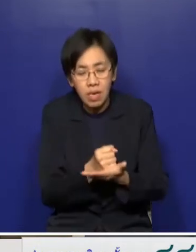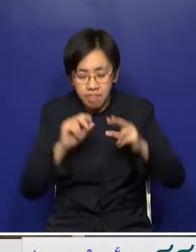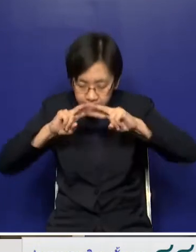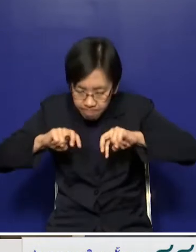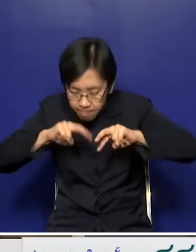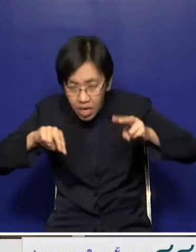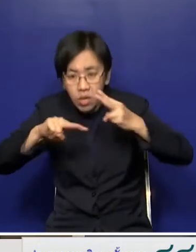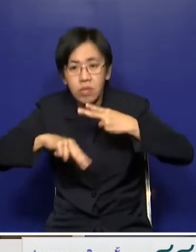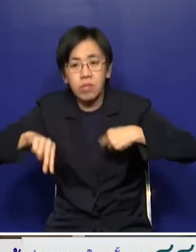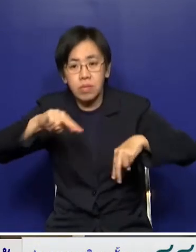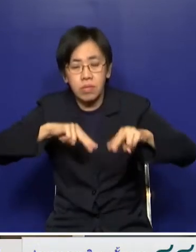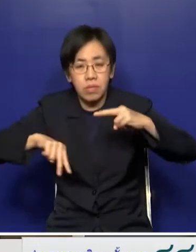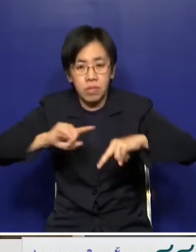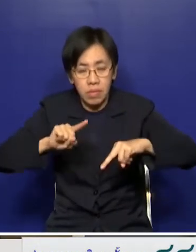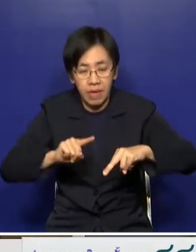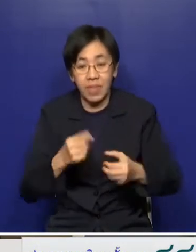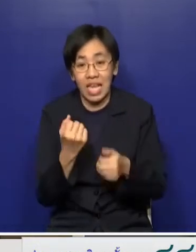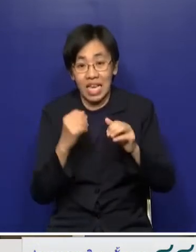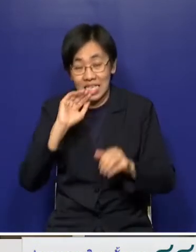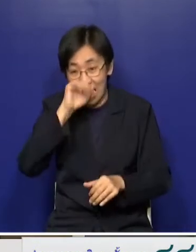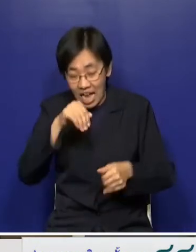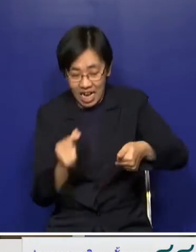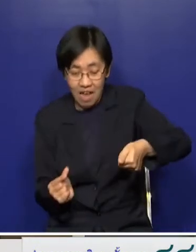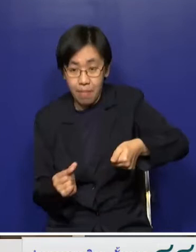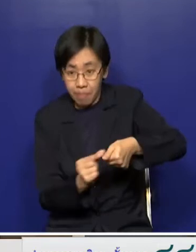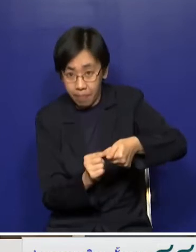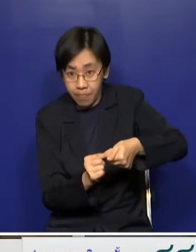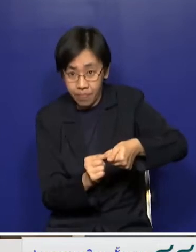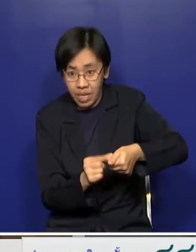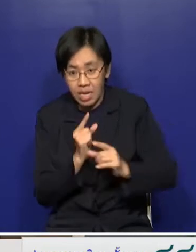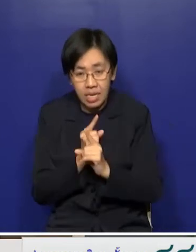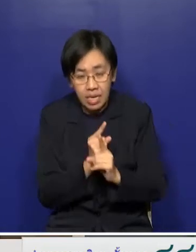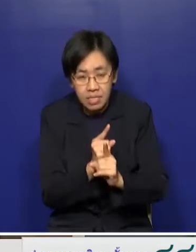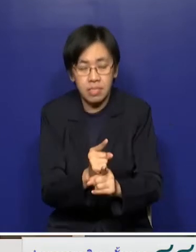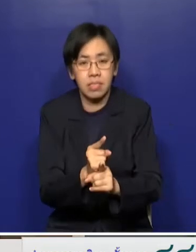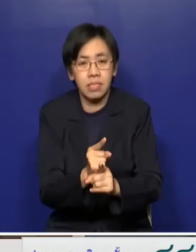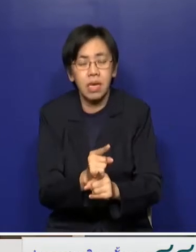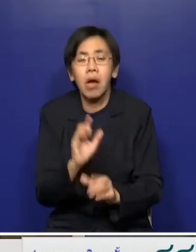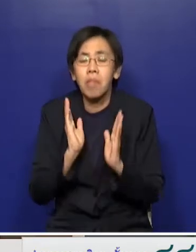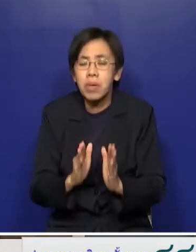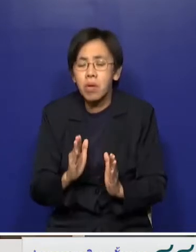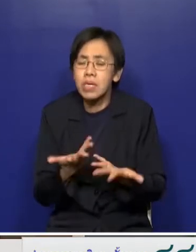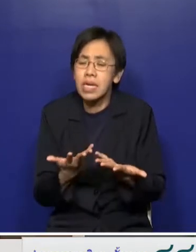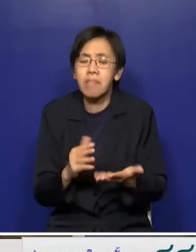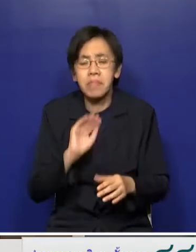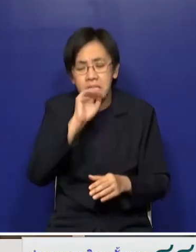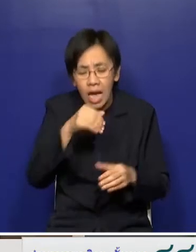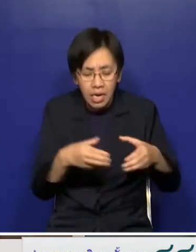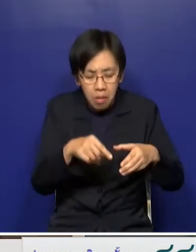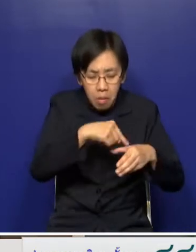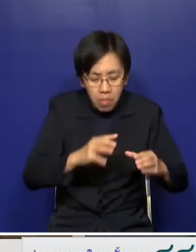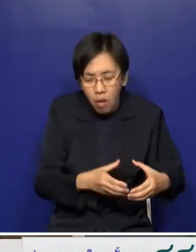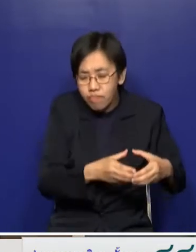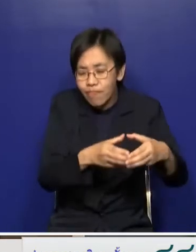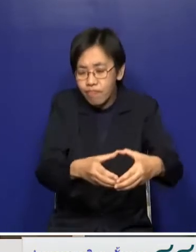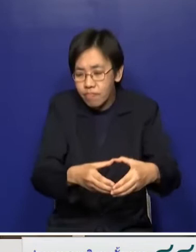ได้ในอนาคตไม่ว่าจะเป็นการฝังชิปหรือการติดตามไม่ว่าจะเป็นจำนวนหรือว่าการเดินทางการเคลื่อนที่ย้ายถิ่นของช้างต่างๆนะครับเ